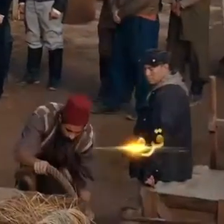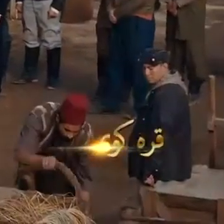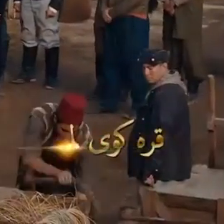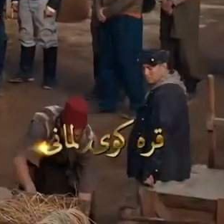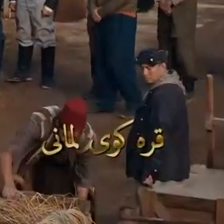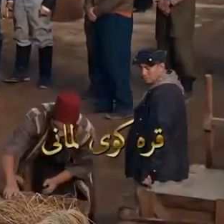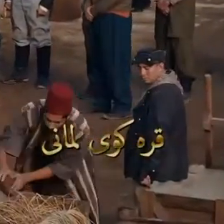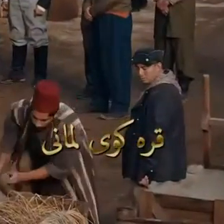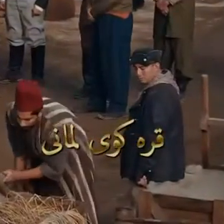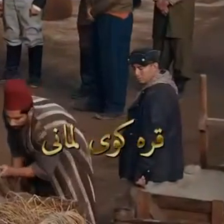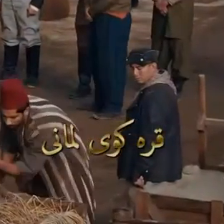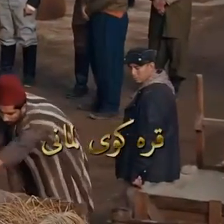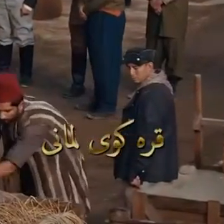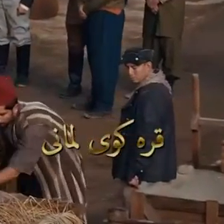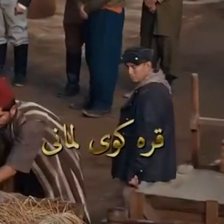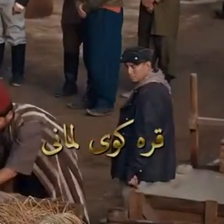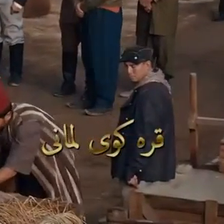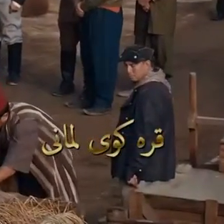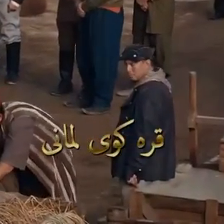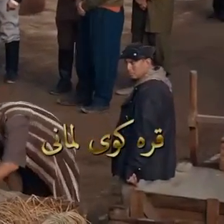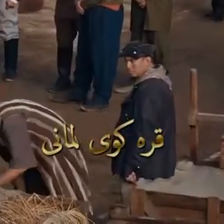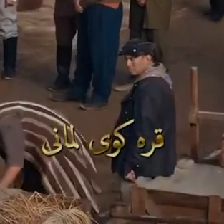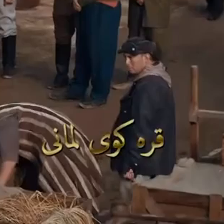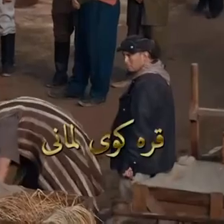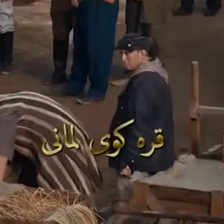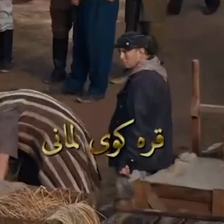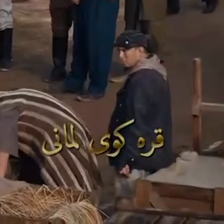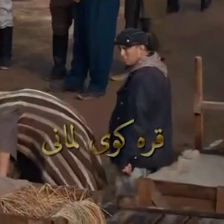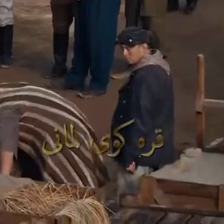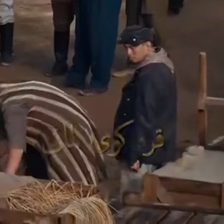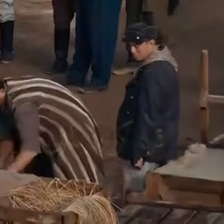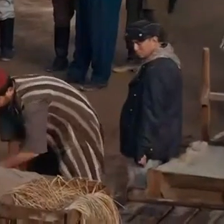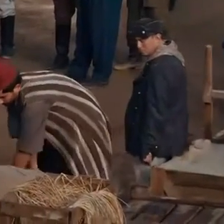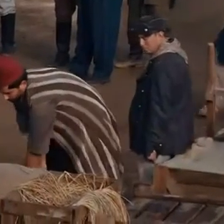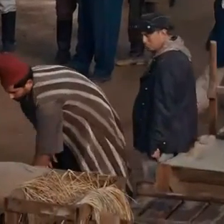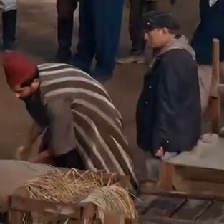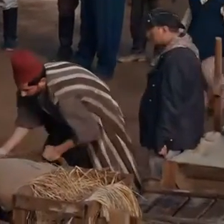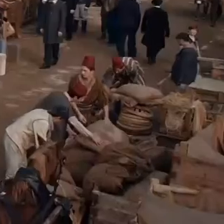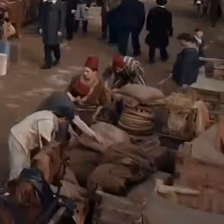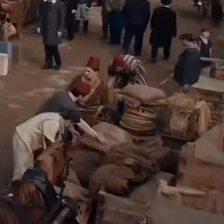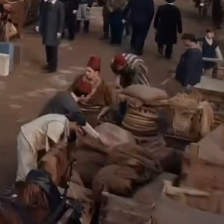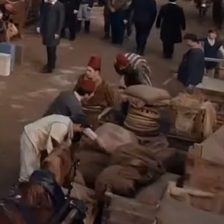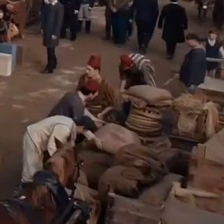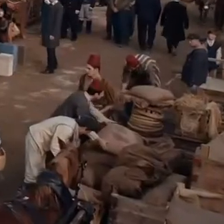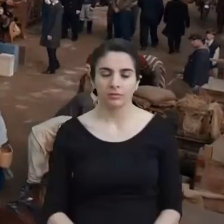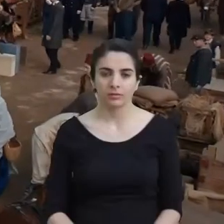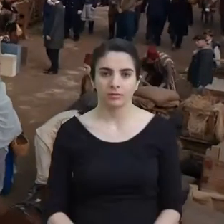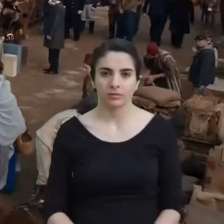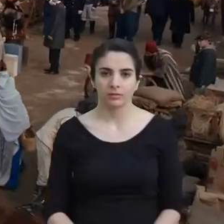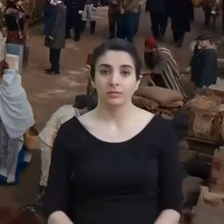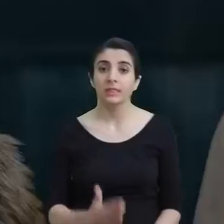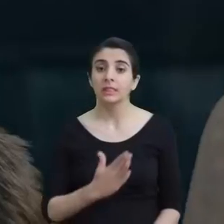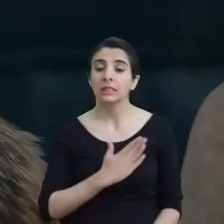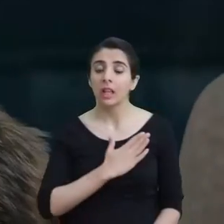Gemiden kül ketollü bir kadın indi, elinde mavi bir bavul. Şapkalı, bıyıklı, parlak yüzlü, 30'larında bir adam kadının elinden kibarca tutup inmesine yardım